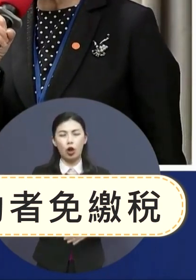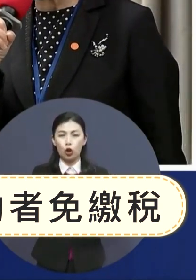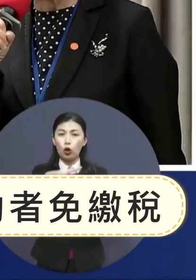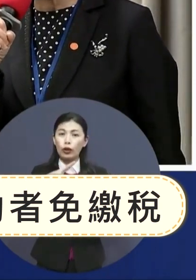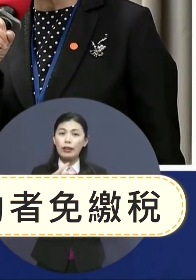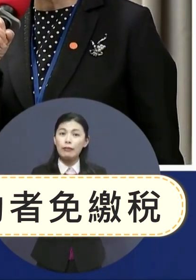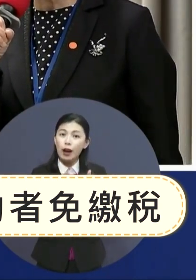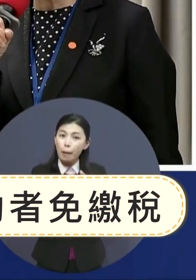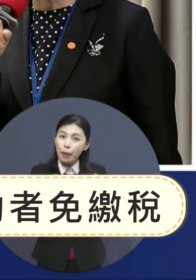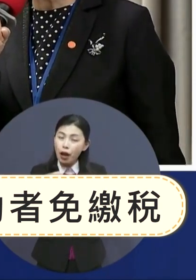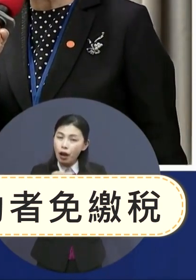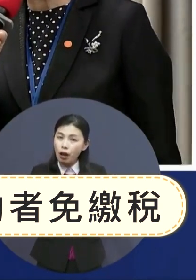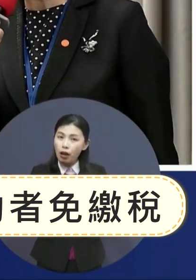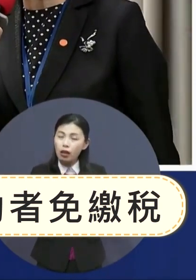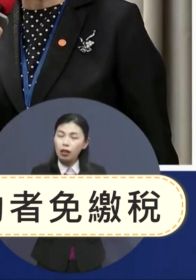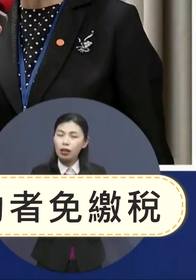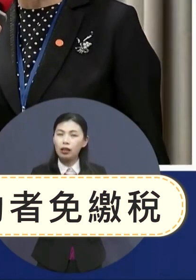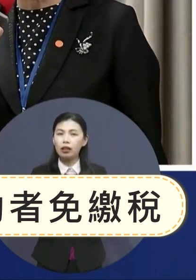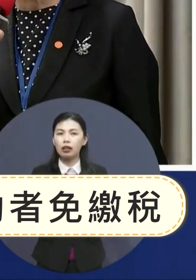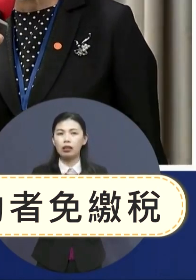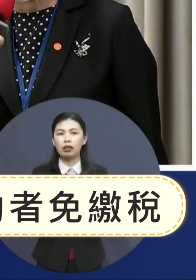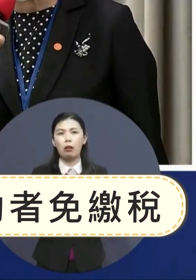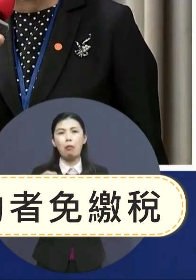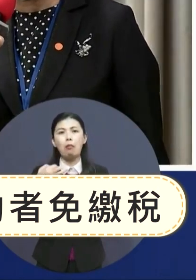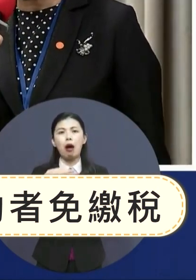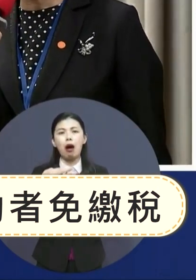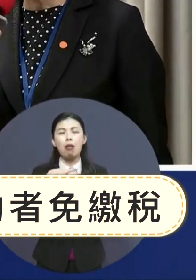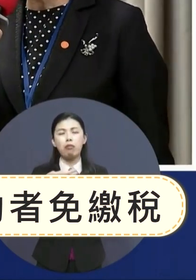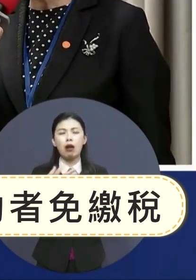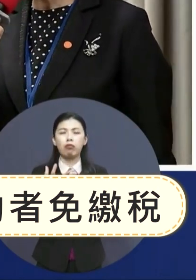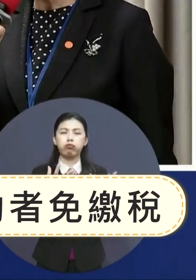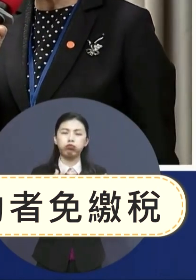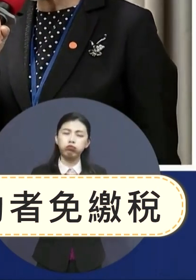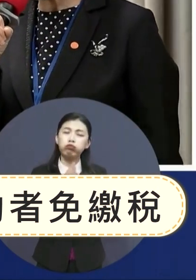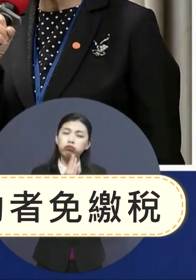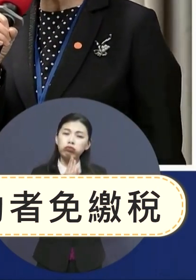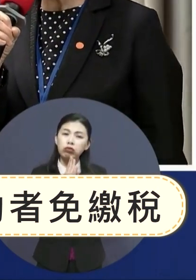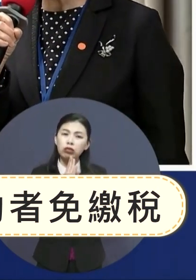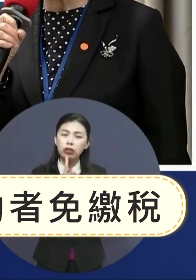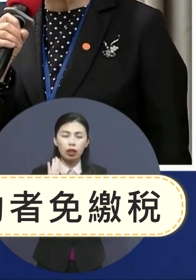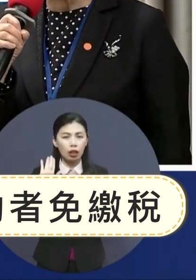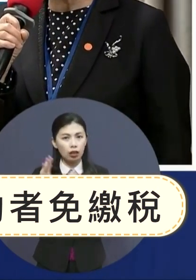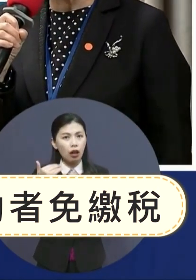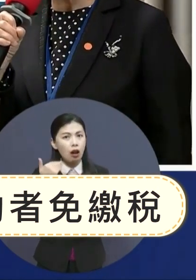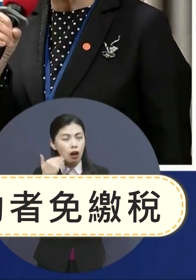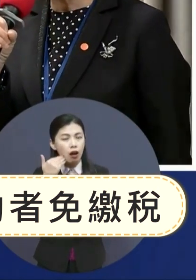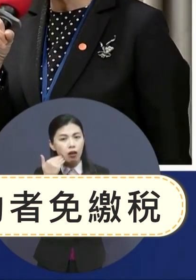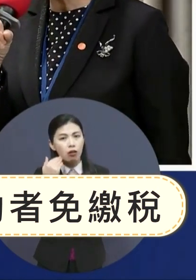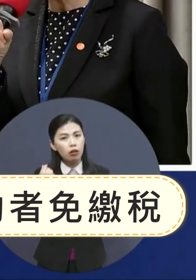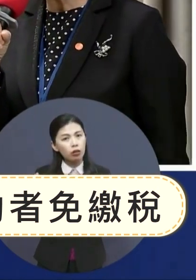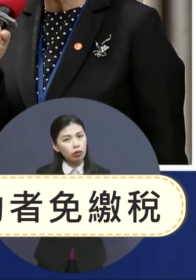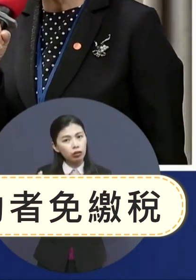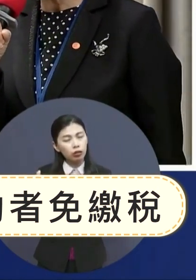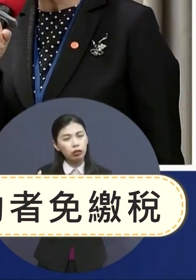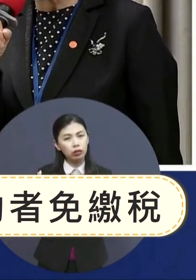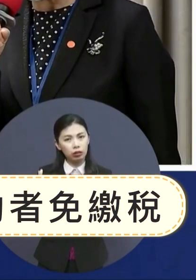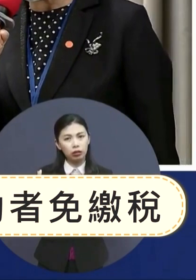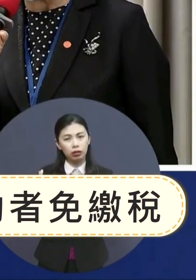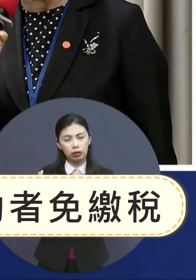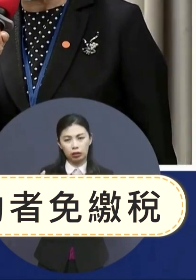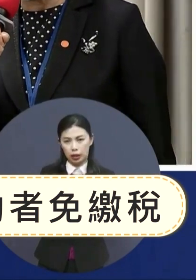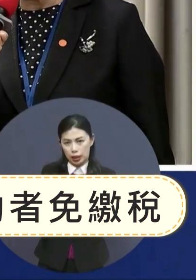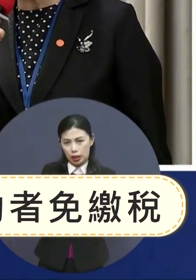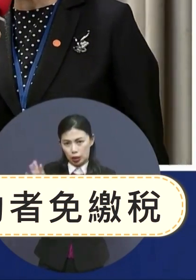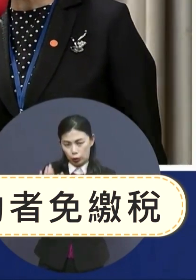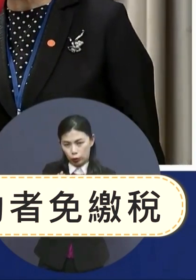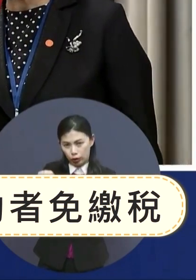的营业人，他因为收入减少，销售额自然就会减少。但是对于某些呢，是属于我们查定课征营业税的营业